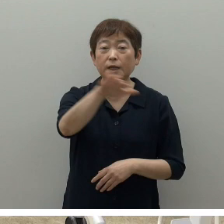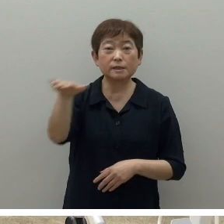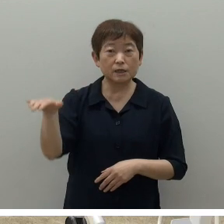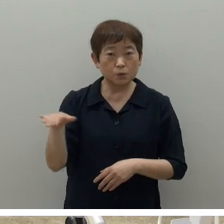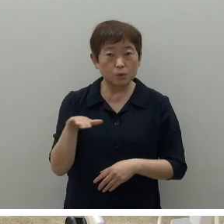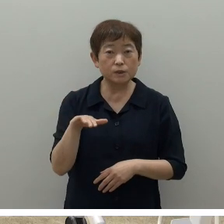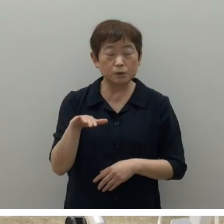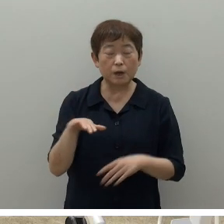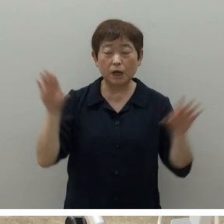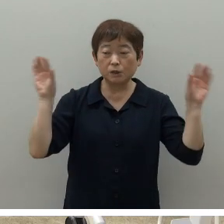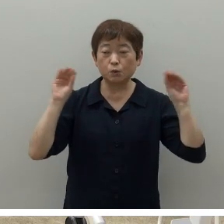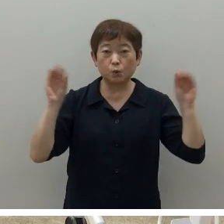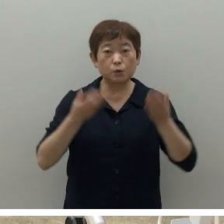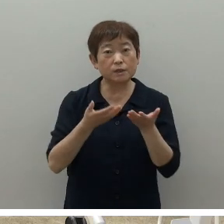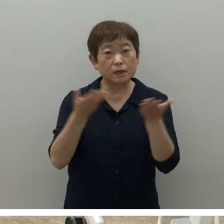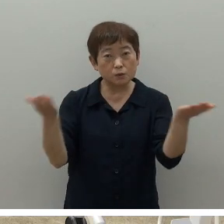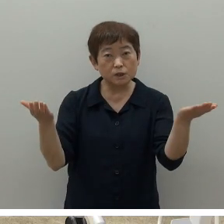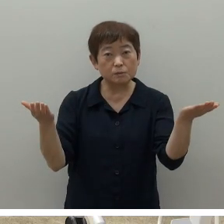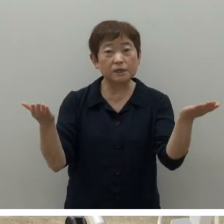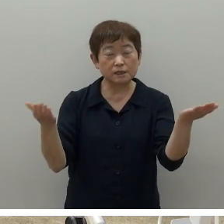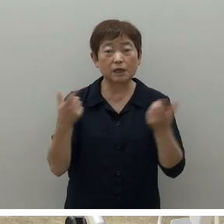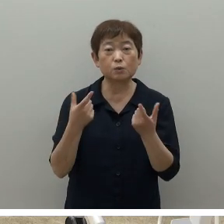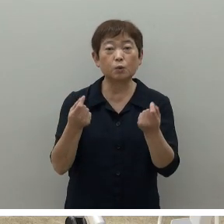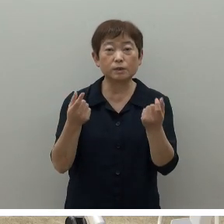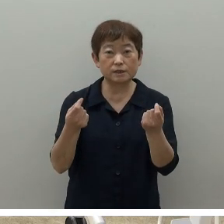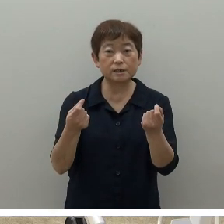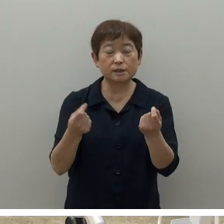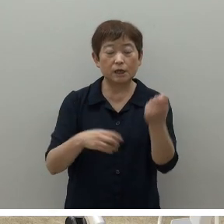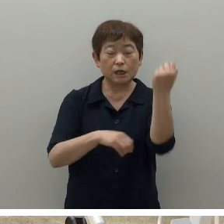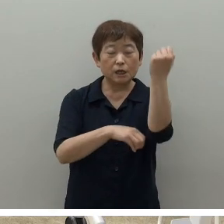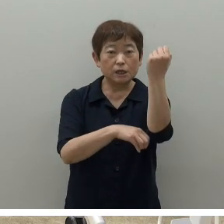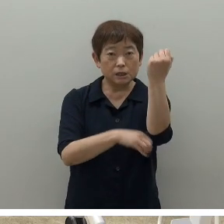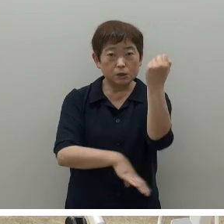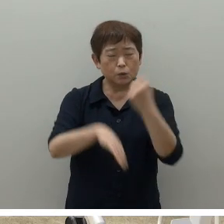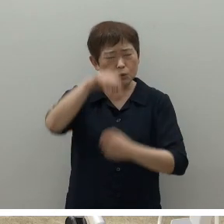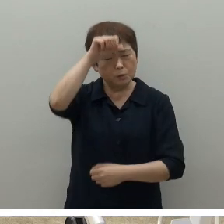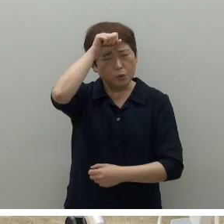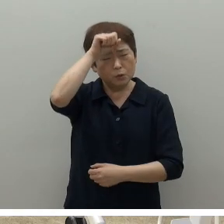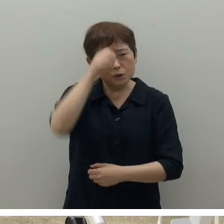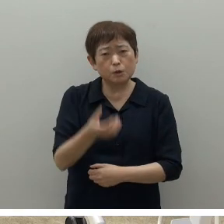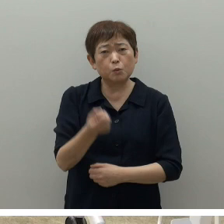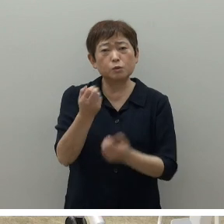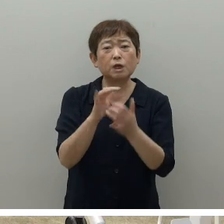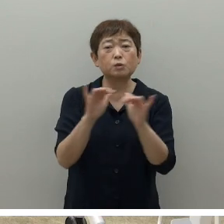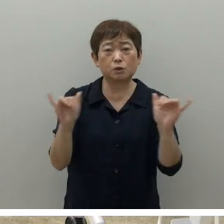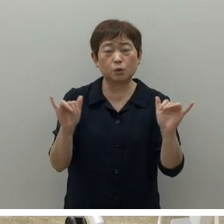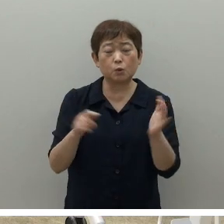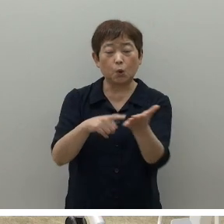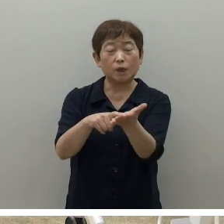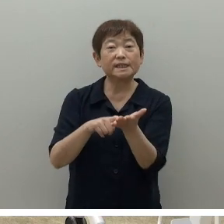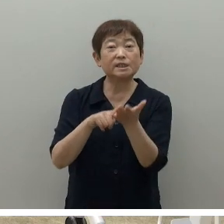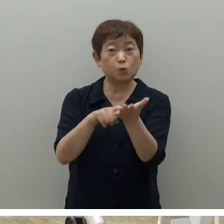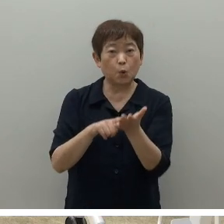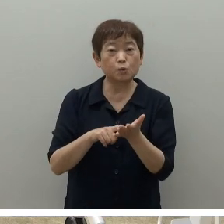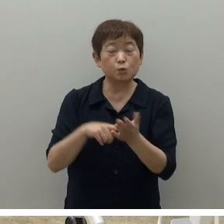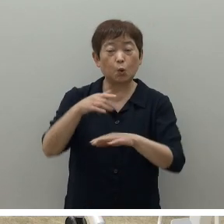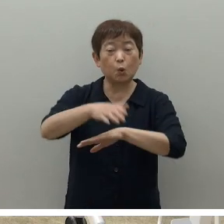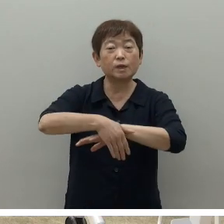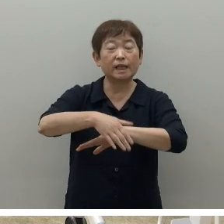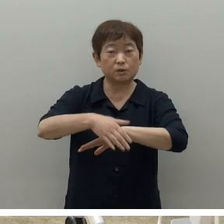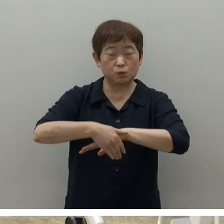報道機関の皆様に情報提供させていただきました通り、基礎疾患を有する方からの申告受付